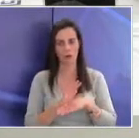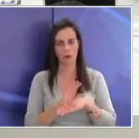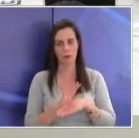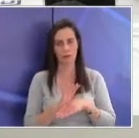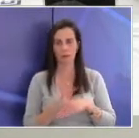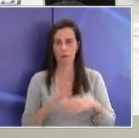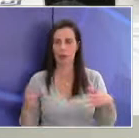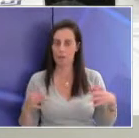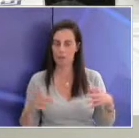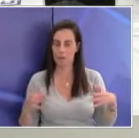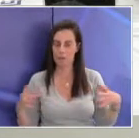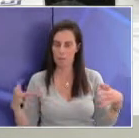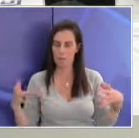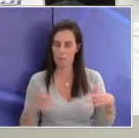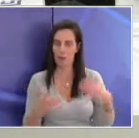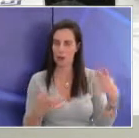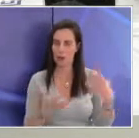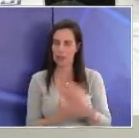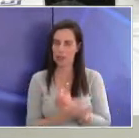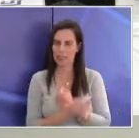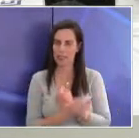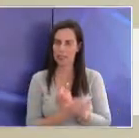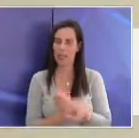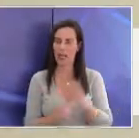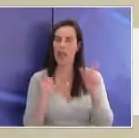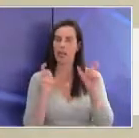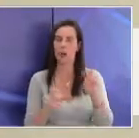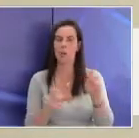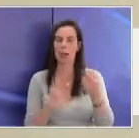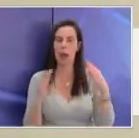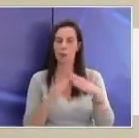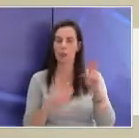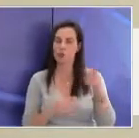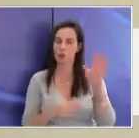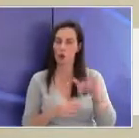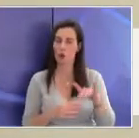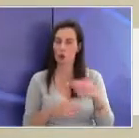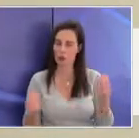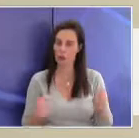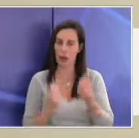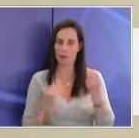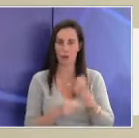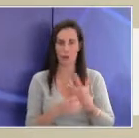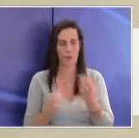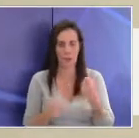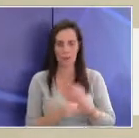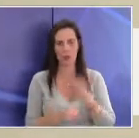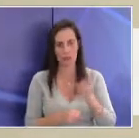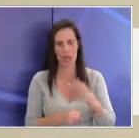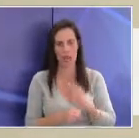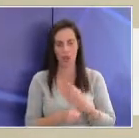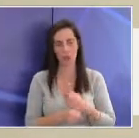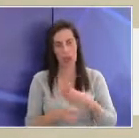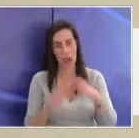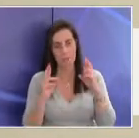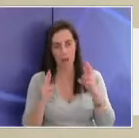ומפלגה שהצליחה לבלום את העלייה המטורפת של מחירי דיור, ויש לנו עוד כיפת דרך ועוד מלא משימות למלא.